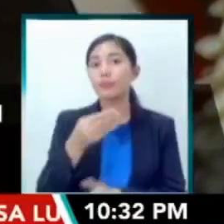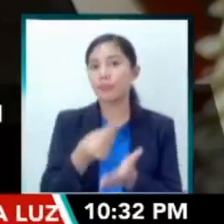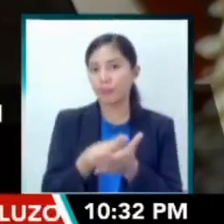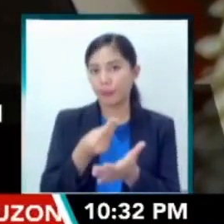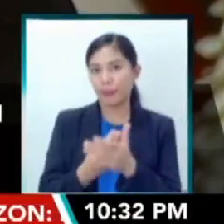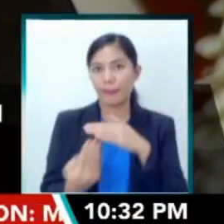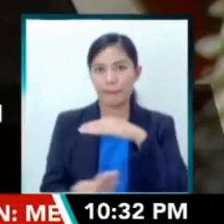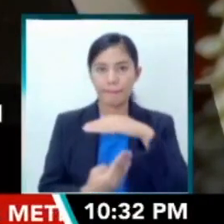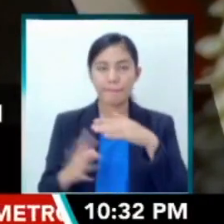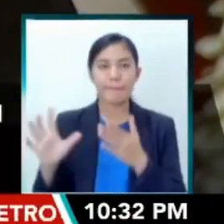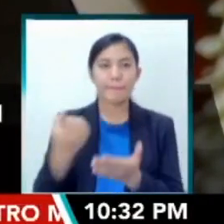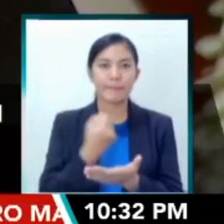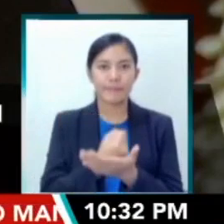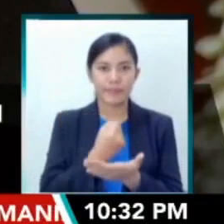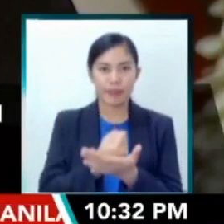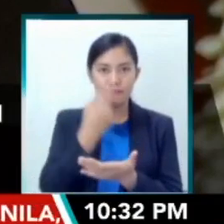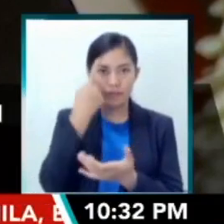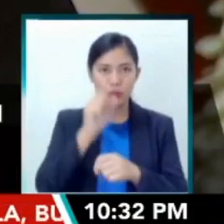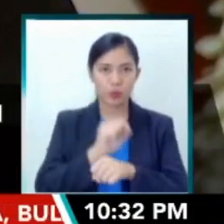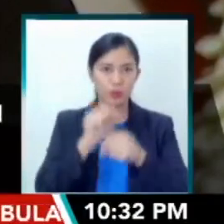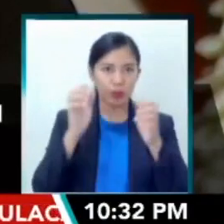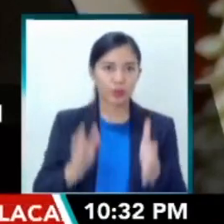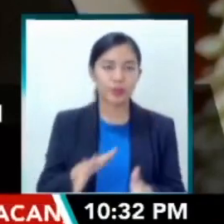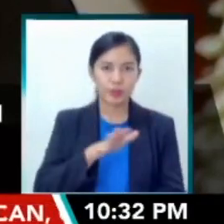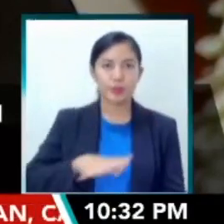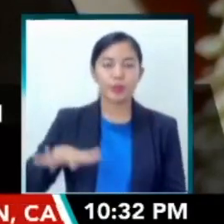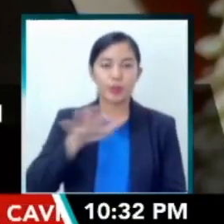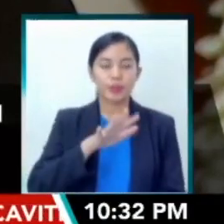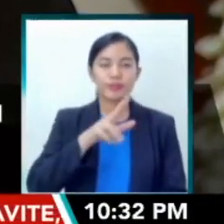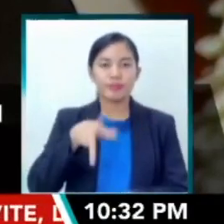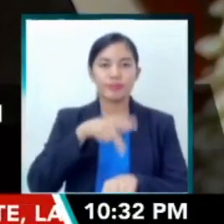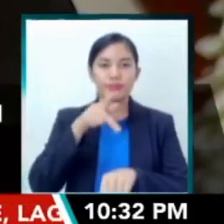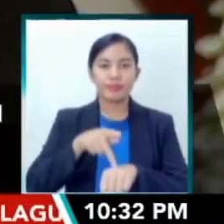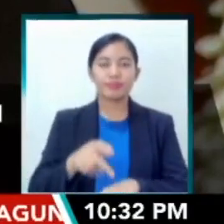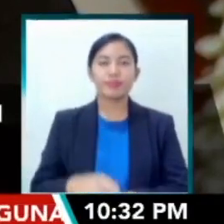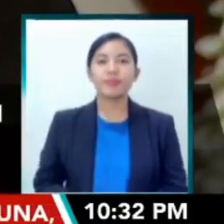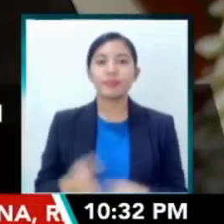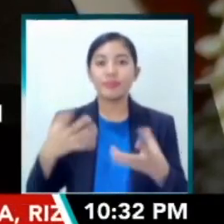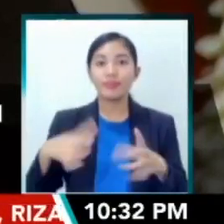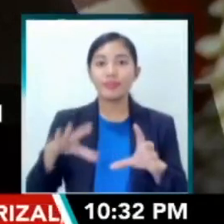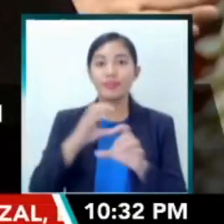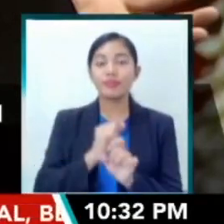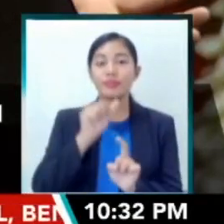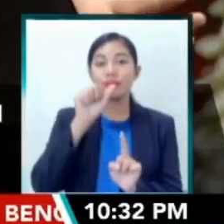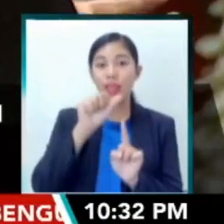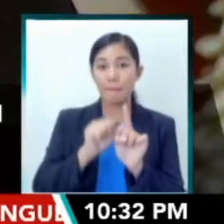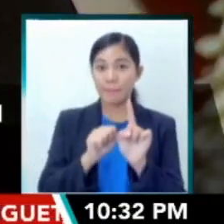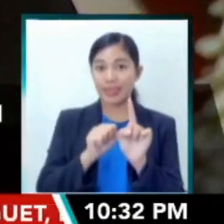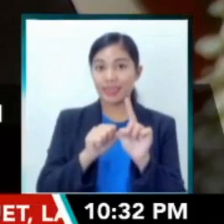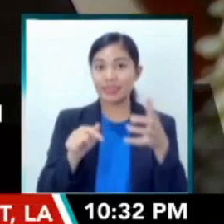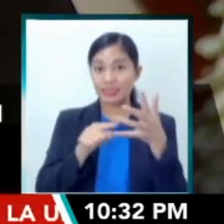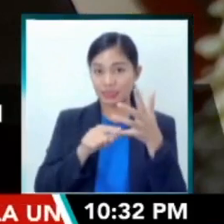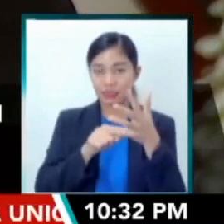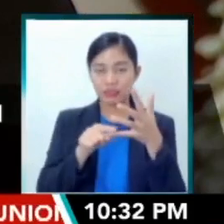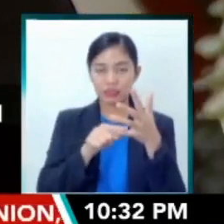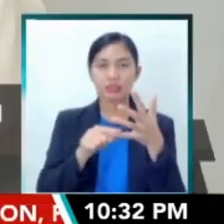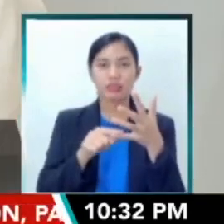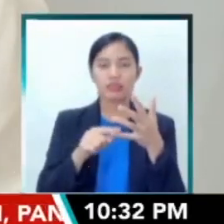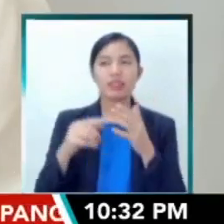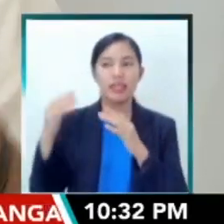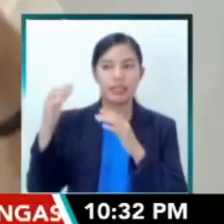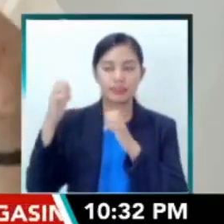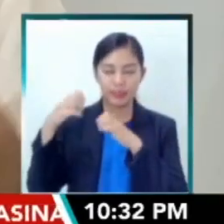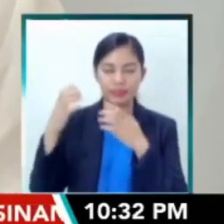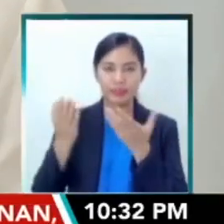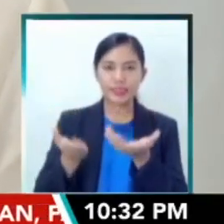manggagawa sa buong bansa. Sa katapusan ng Abril, inaasahan ni Bello na maisusumite na ng board ang kanilang